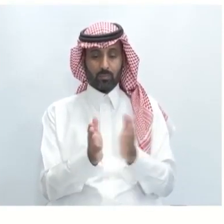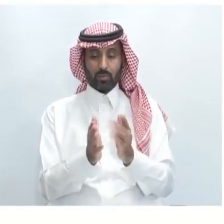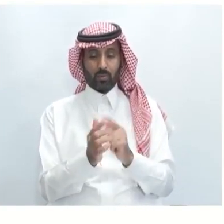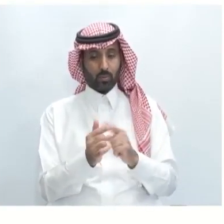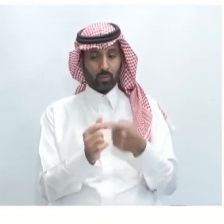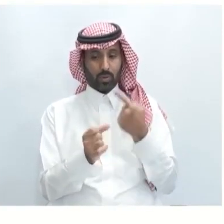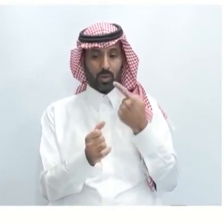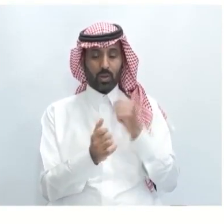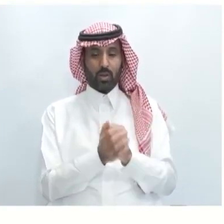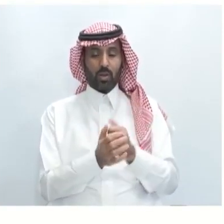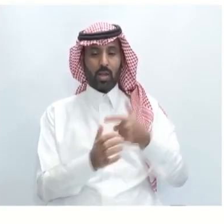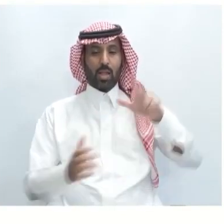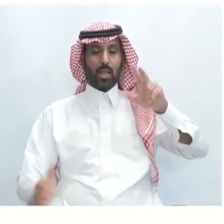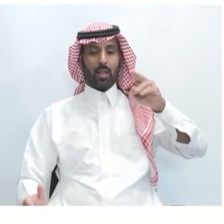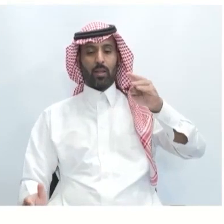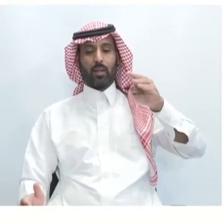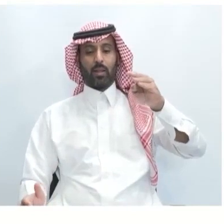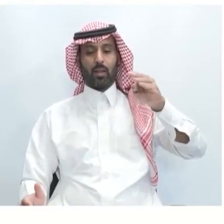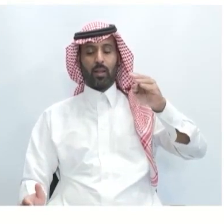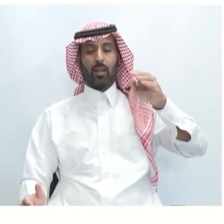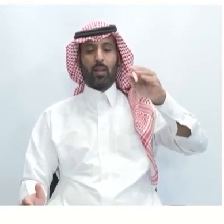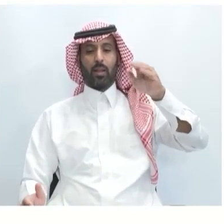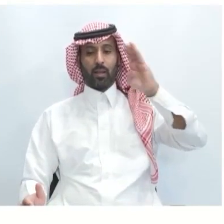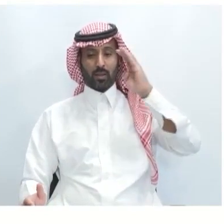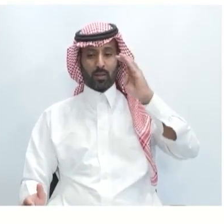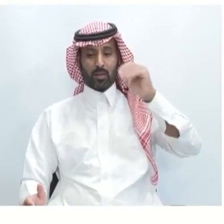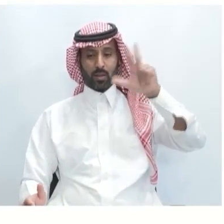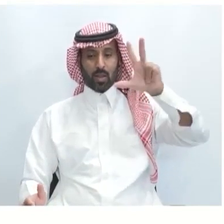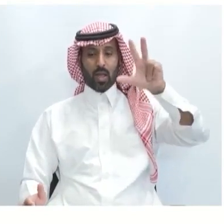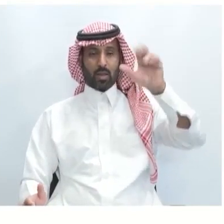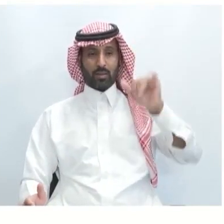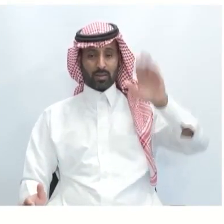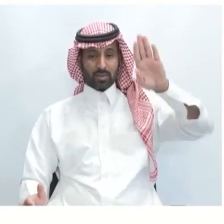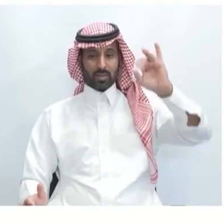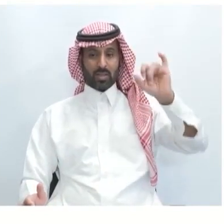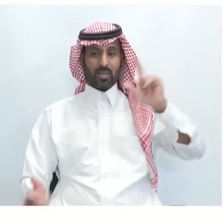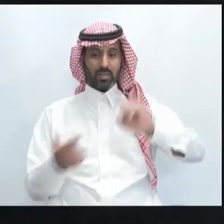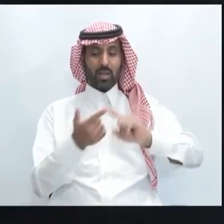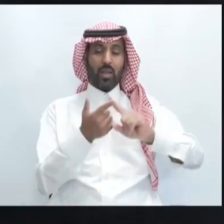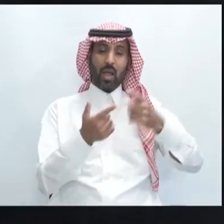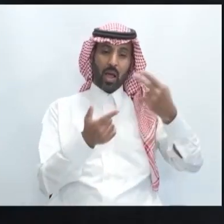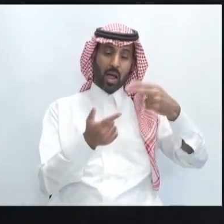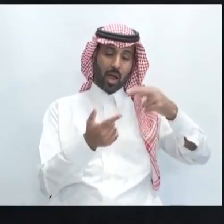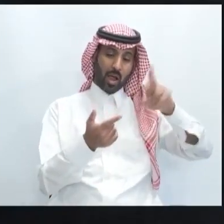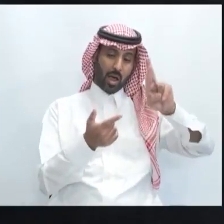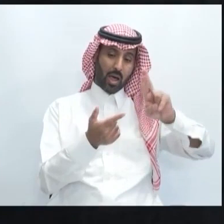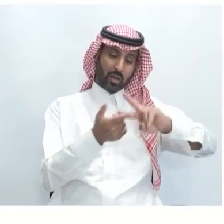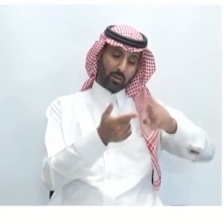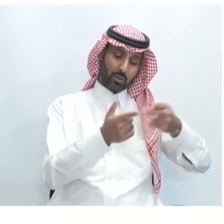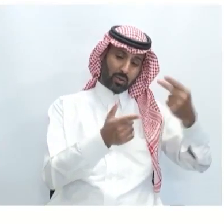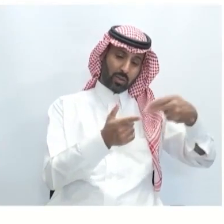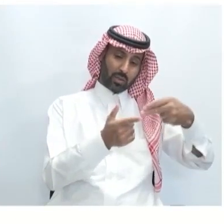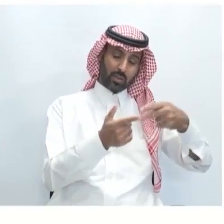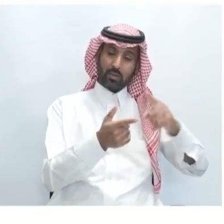اولا الجلايسين حيث ان ار هي اش اذا هنا لدينا غير قطبي